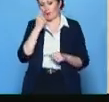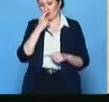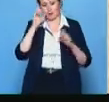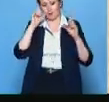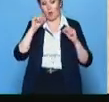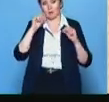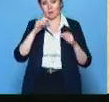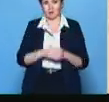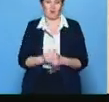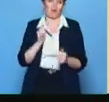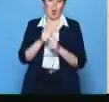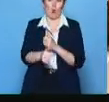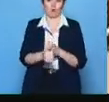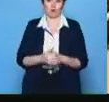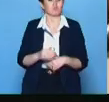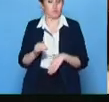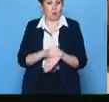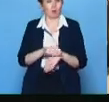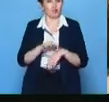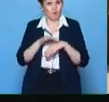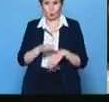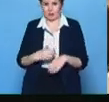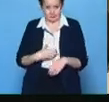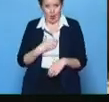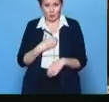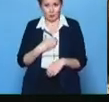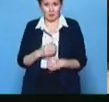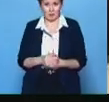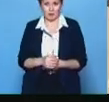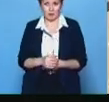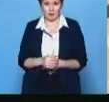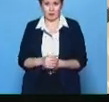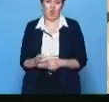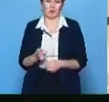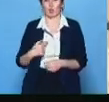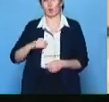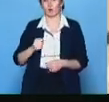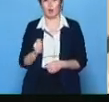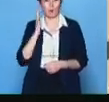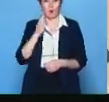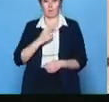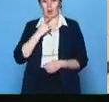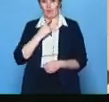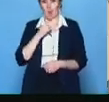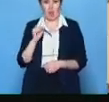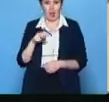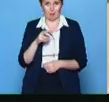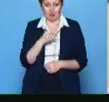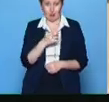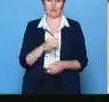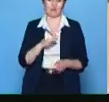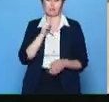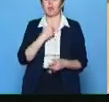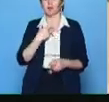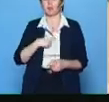Игорь. Молодец, да, ведет? Не страшно тебе? Так они уже друзья. Будущая первоклассница Амина на себе испытала, каково